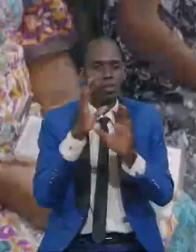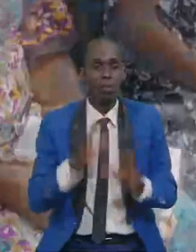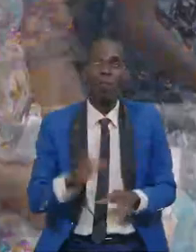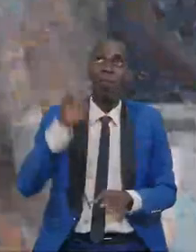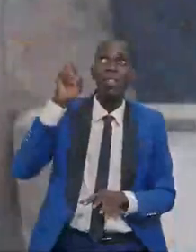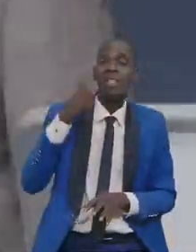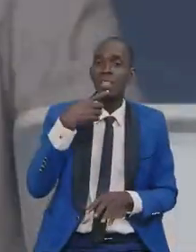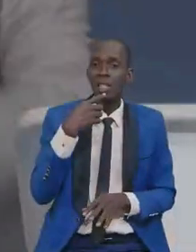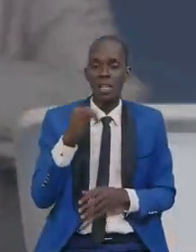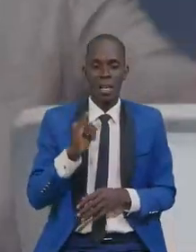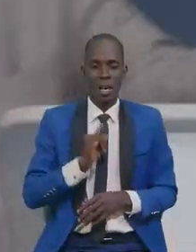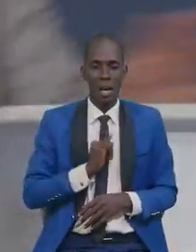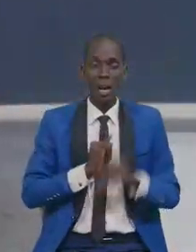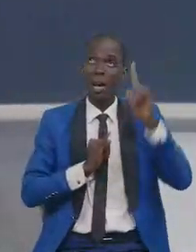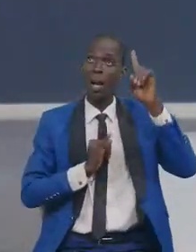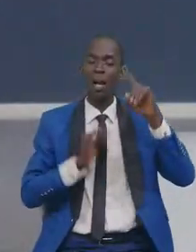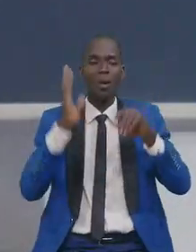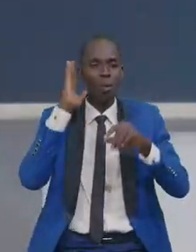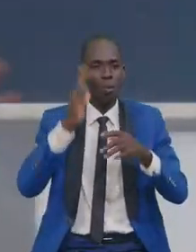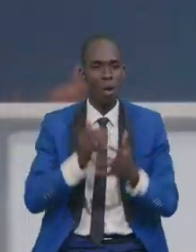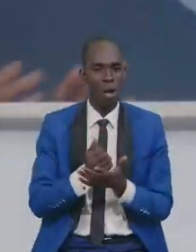C'est lui qui dit.